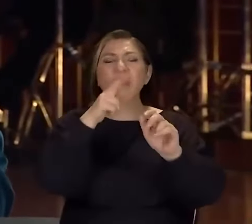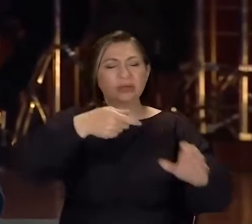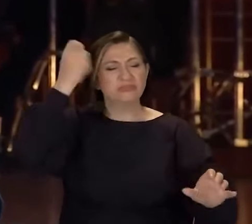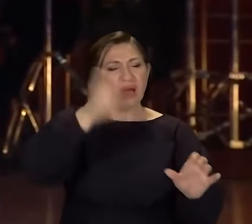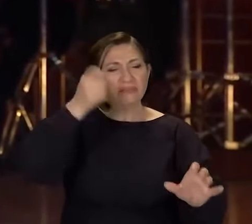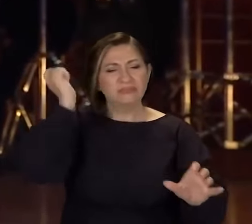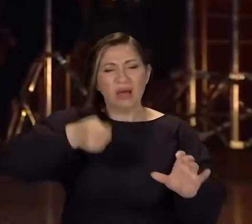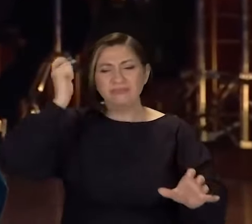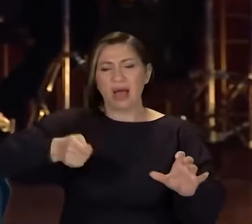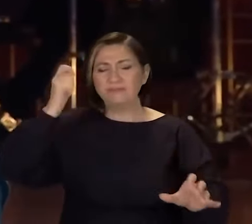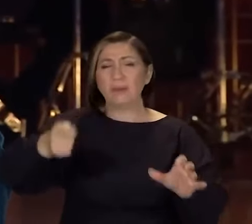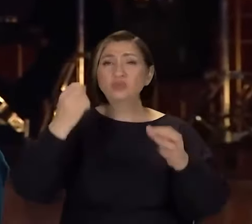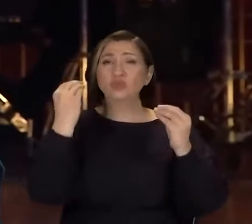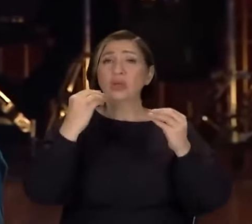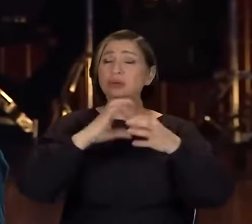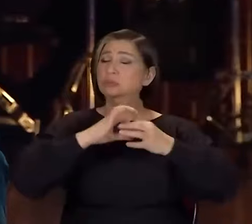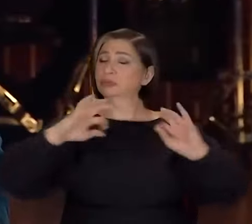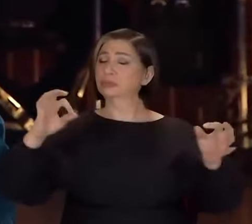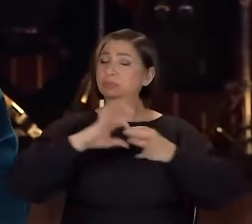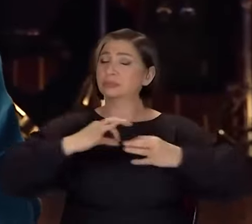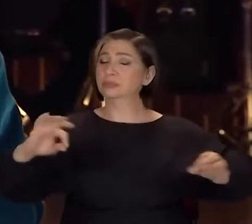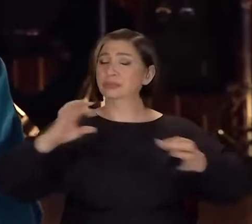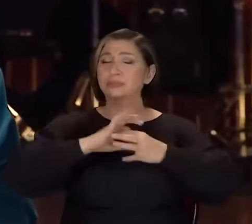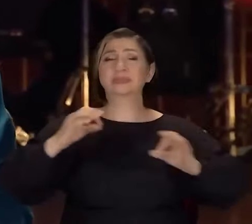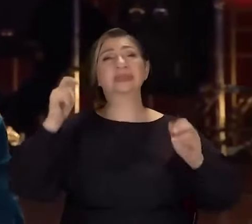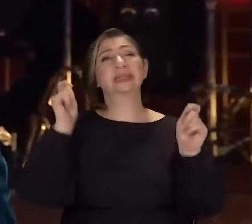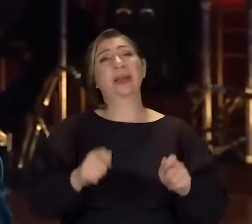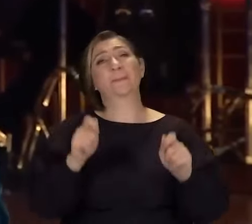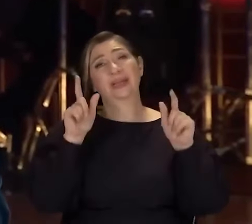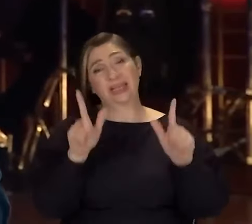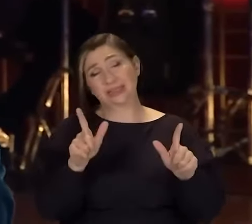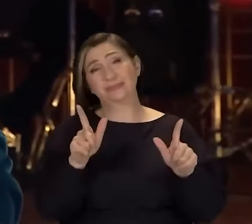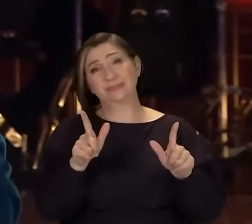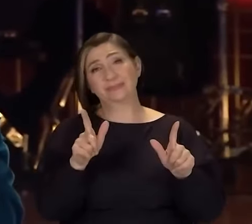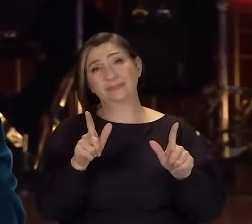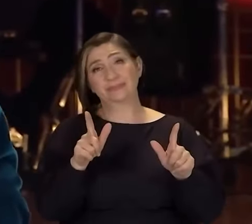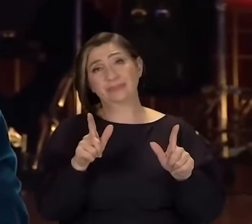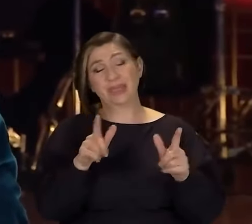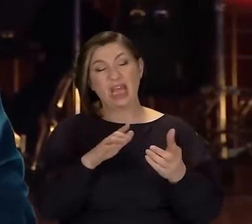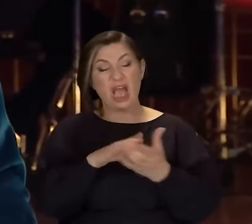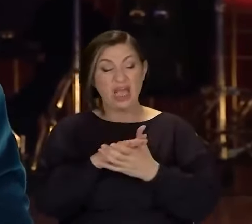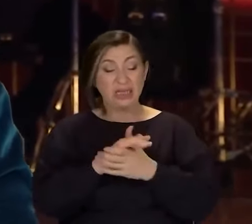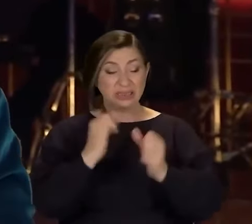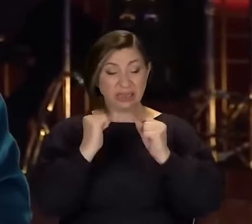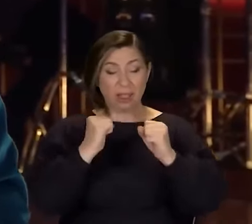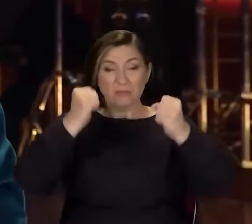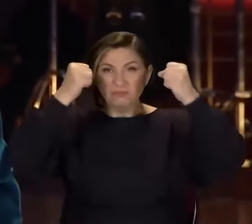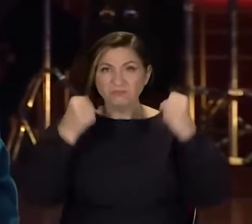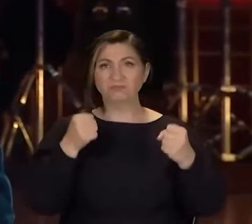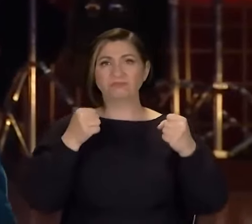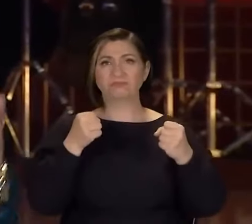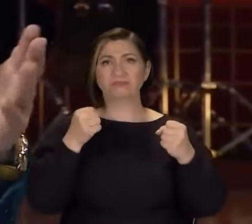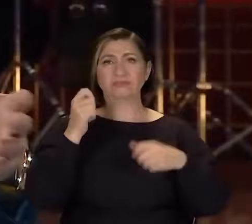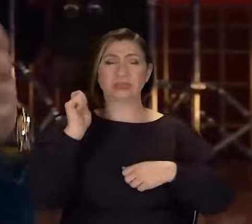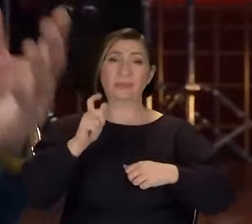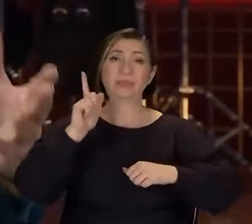toprağa çakabileceğin, caddeye, betona çakabileceğin şekilde ayakları